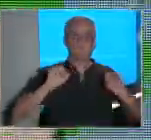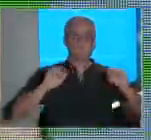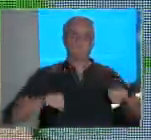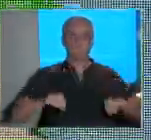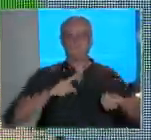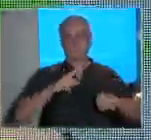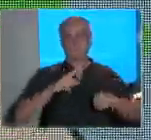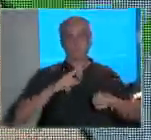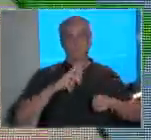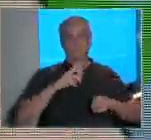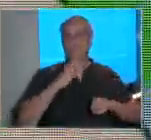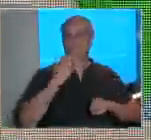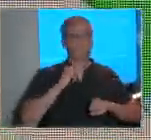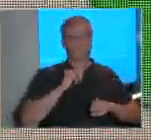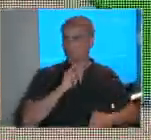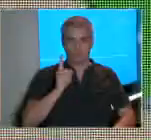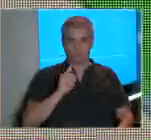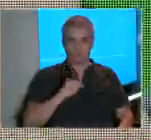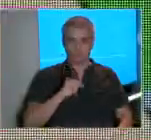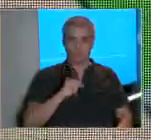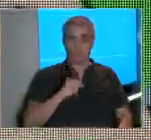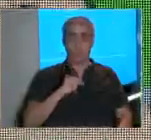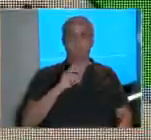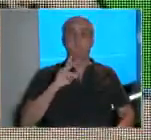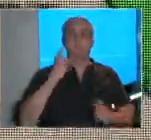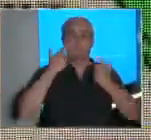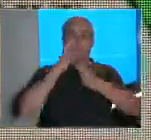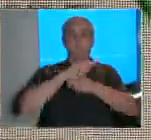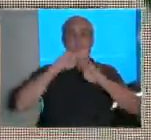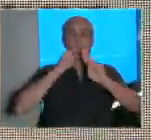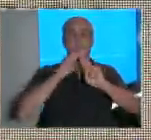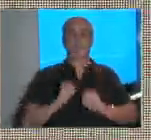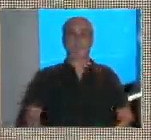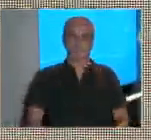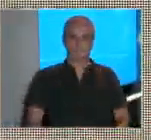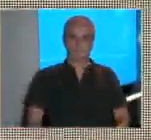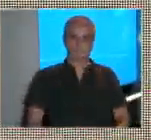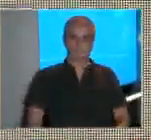בריבונות ישראלית, לא. היא הייתה בפיקוח בינלאומי.